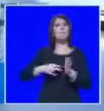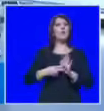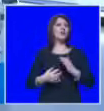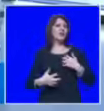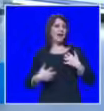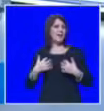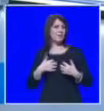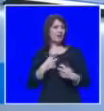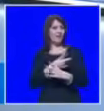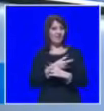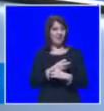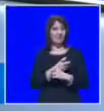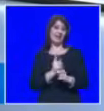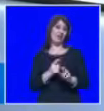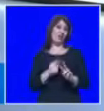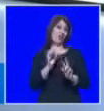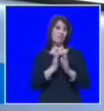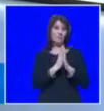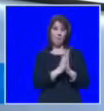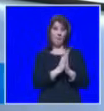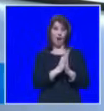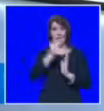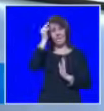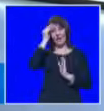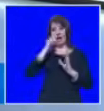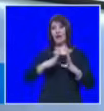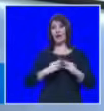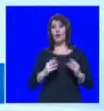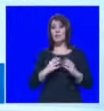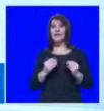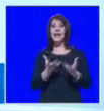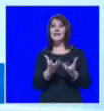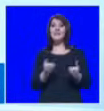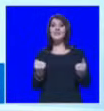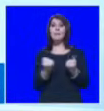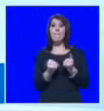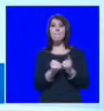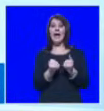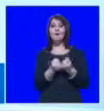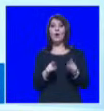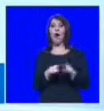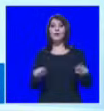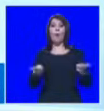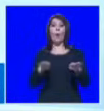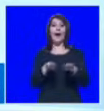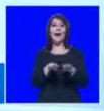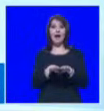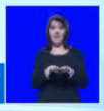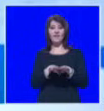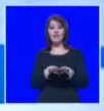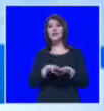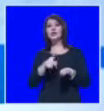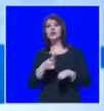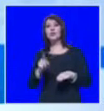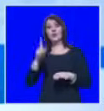напрежения в Австрия, но моля България и Румъния да заеме мястото си като равни сред другите народи на Европа.